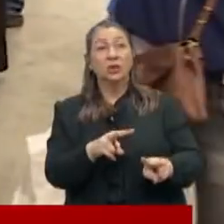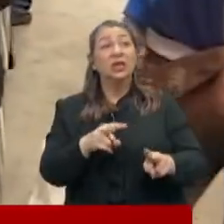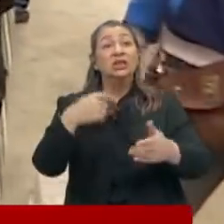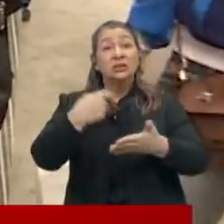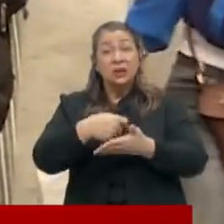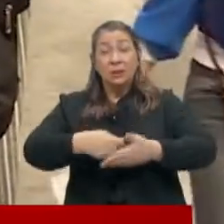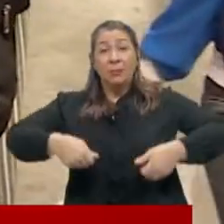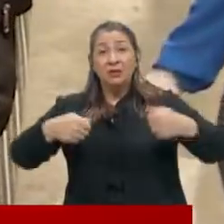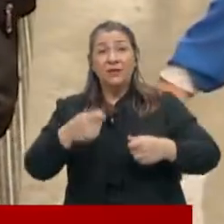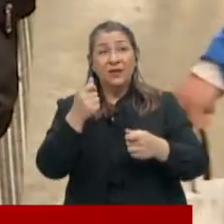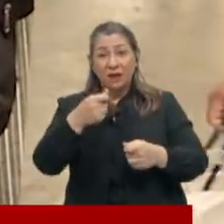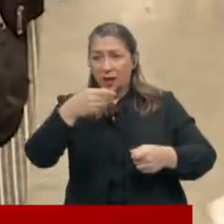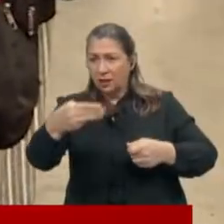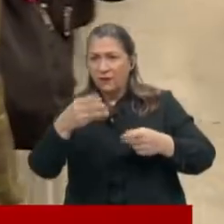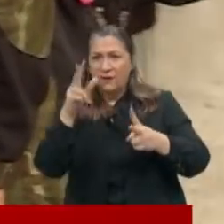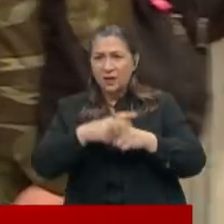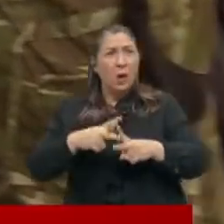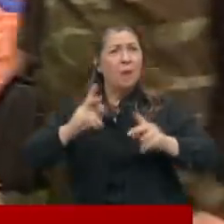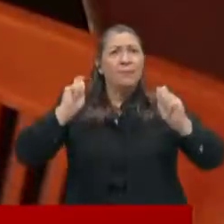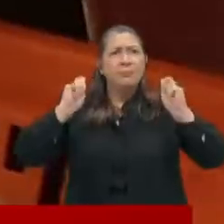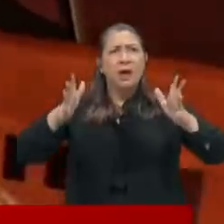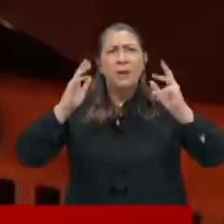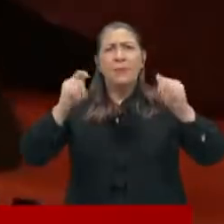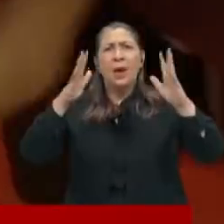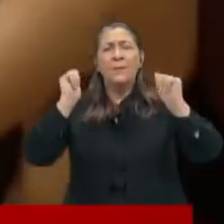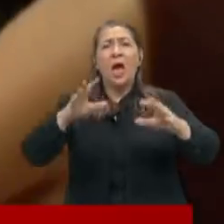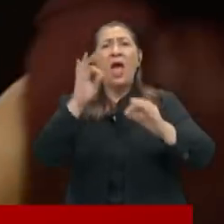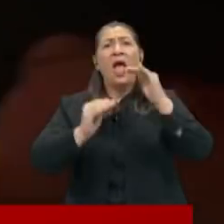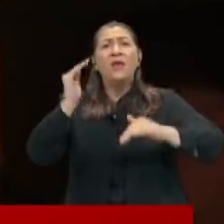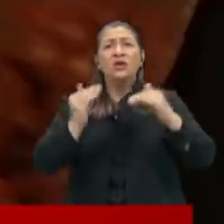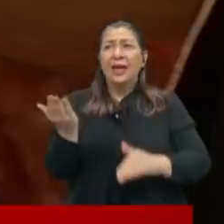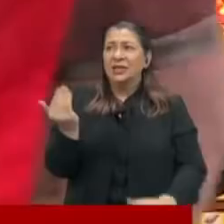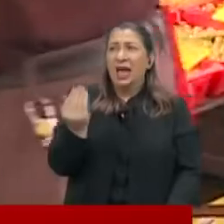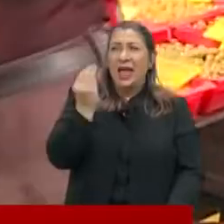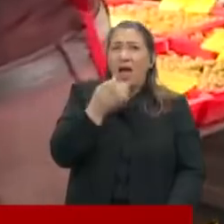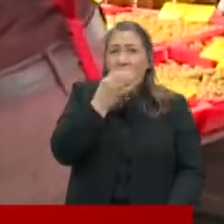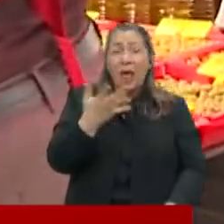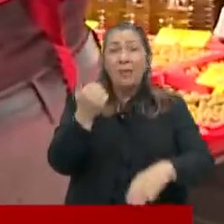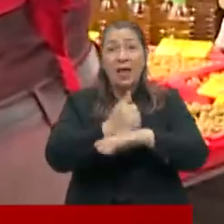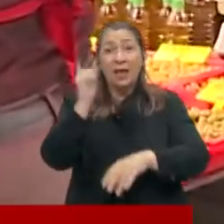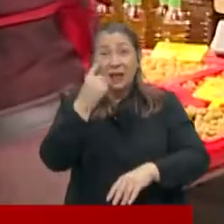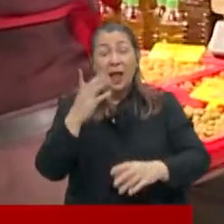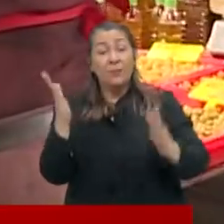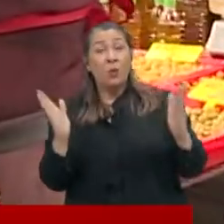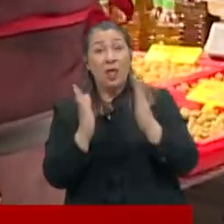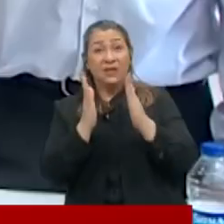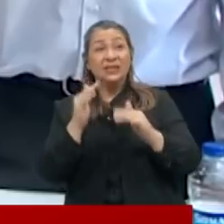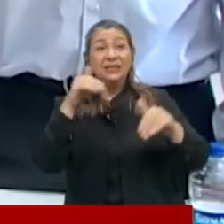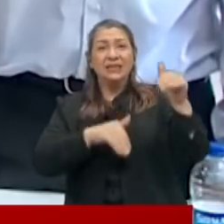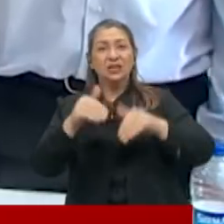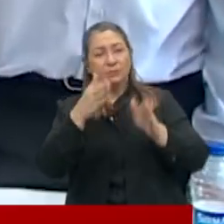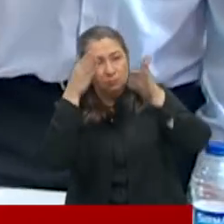Çarşı pazar, fiyatlar, etiketler, faturalar yanarken enflasyondan gelecek iyi haber hem iktidar hem muhalefet kanadında